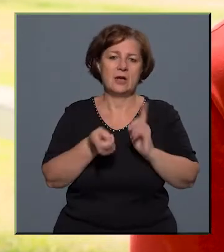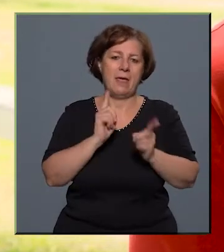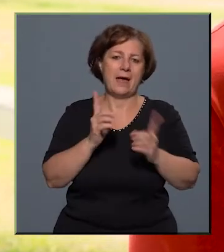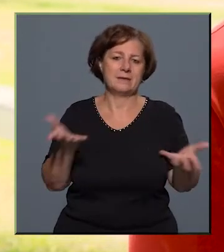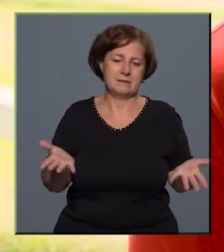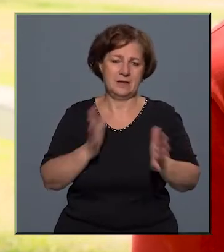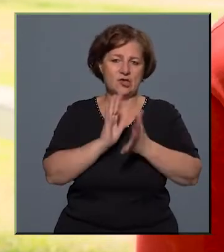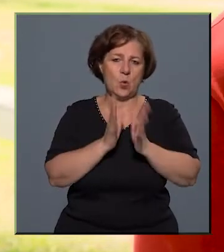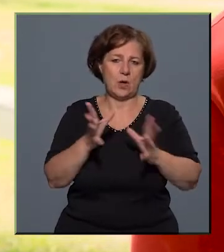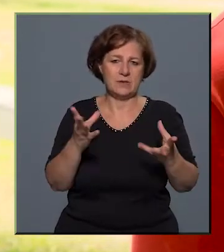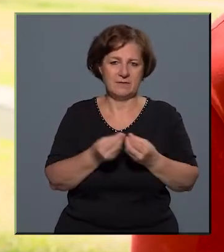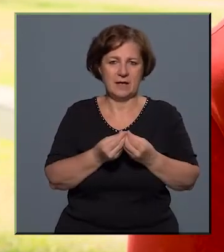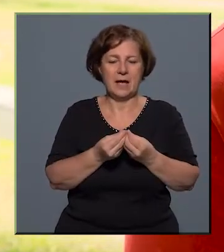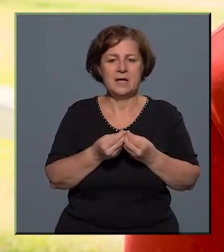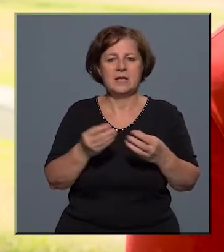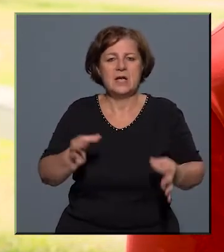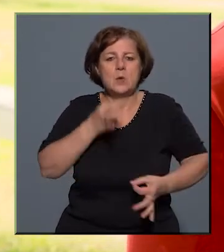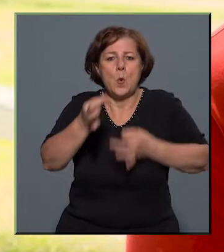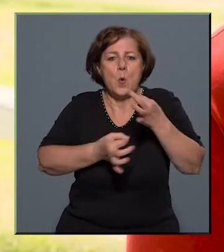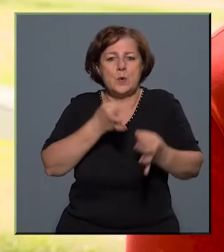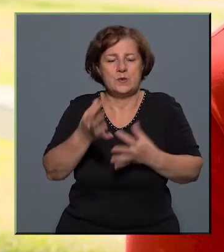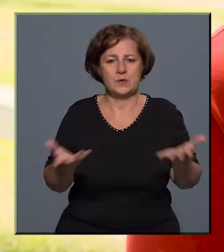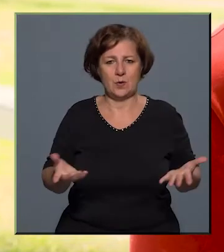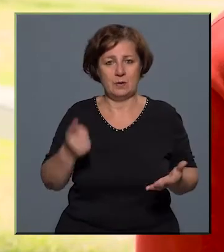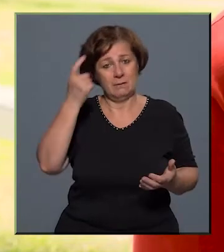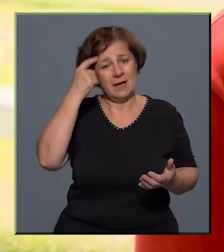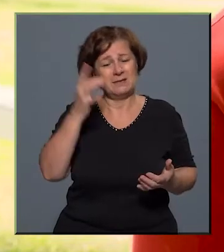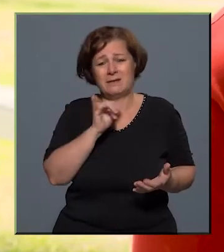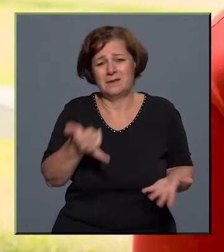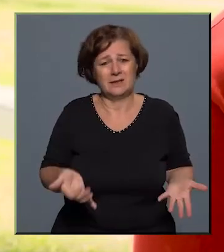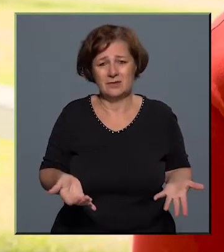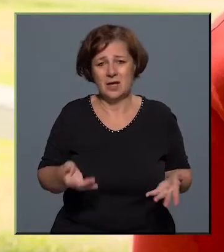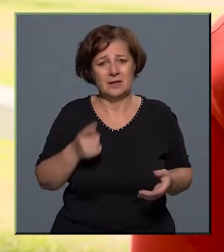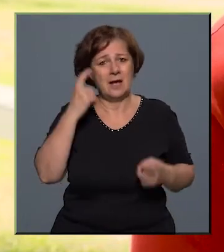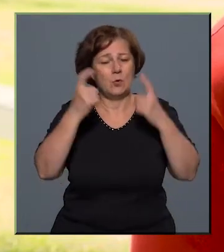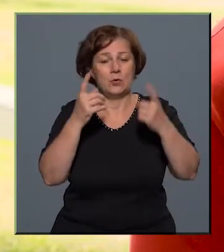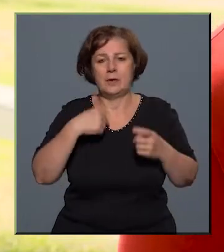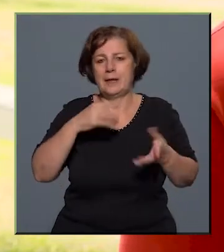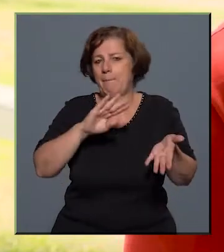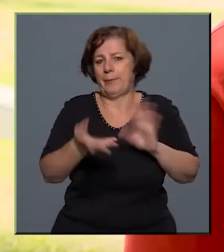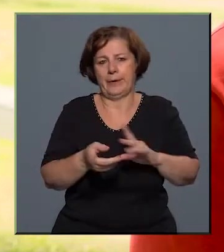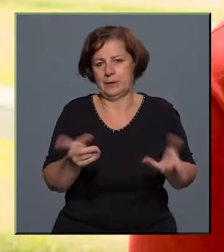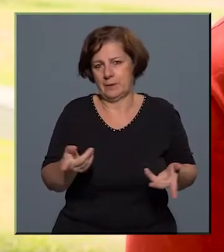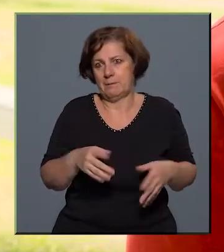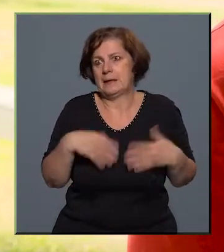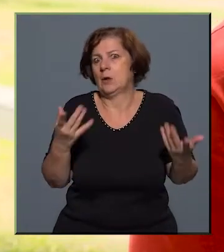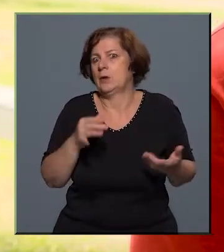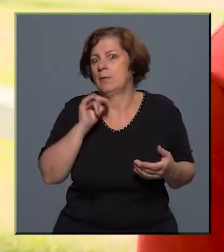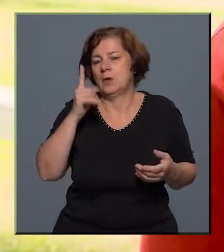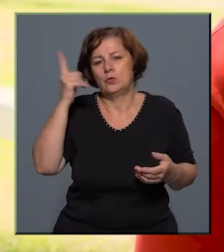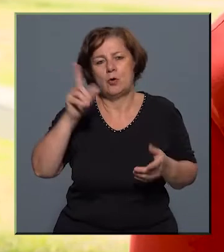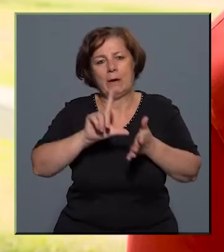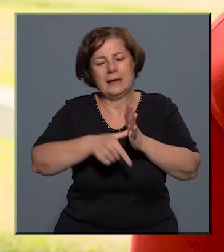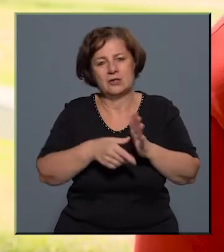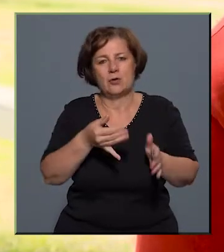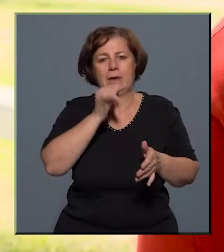és szórakozik vele. És mivel hogy egy nagyon kifinomult ösztönei vannak, de esze nincs, ezért nem fogja azt gondolni a kutya, hogy nem borítom ki, mert